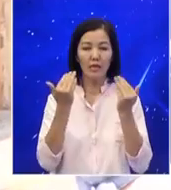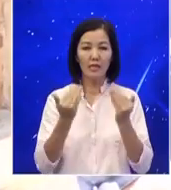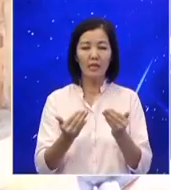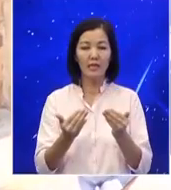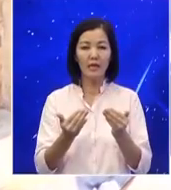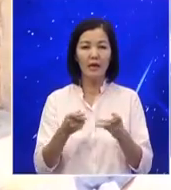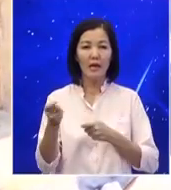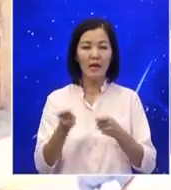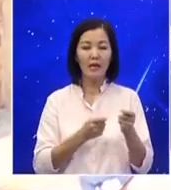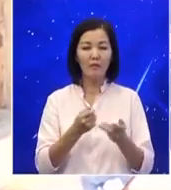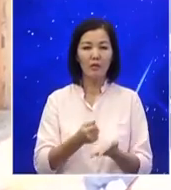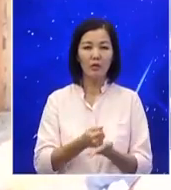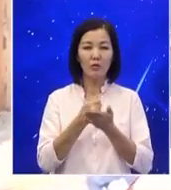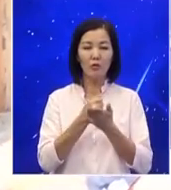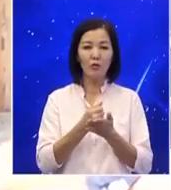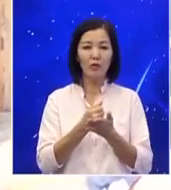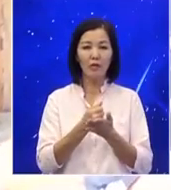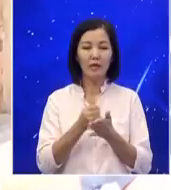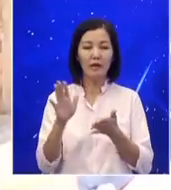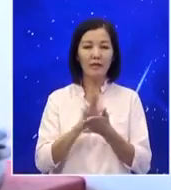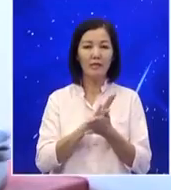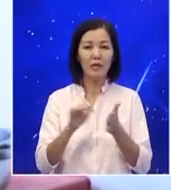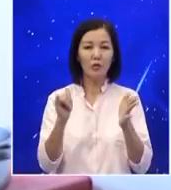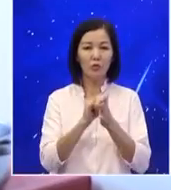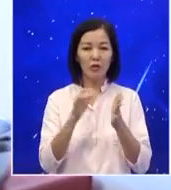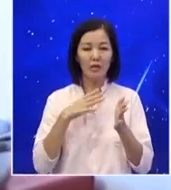қолдауымен олар мұқтаж отбасыларға тегін қойылды.